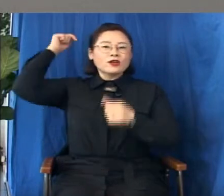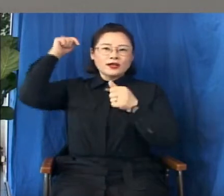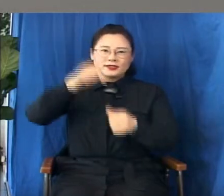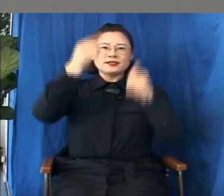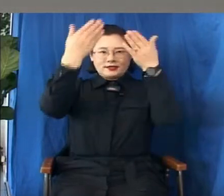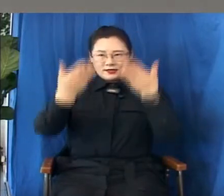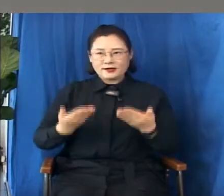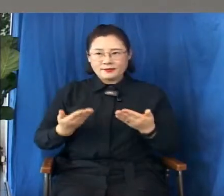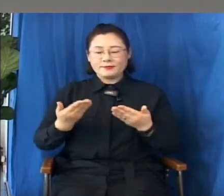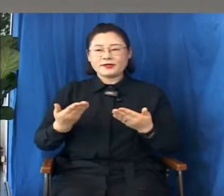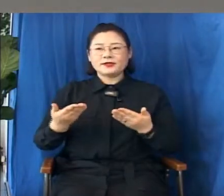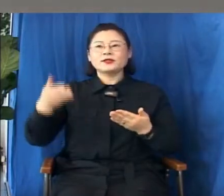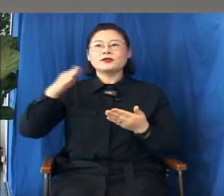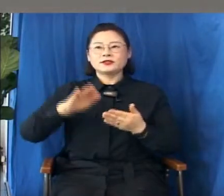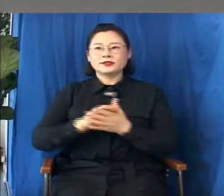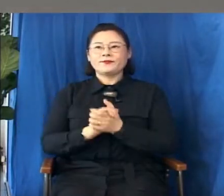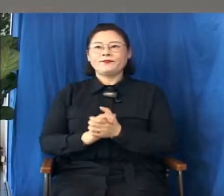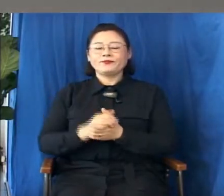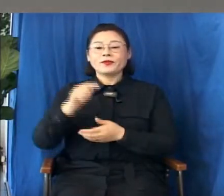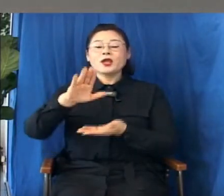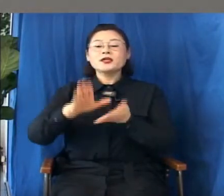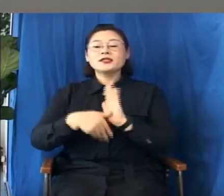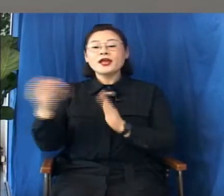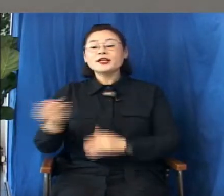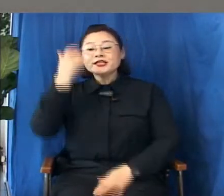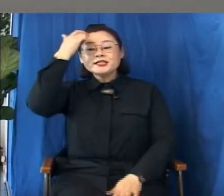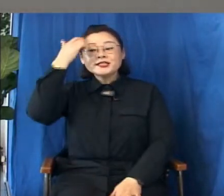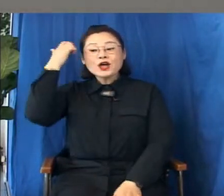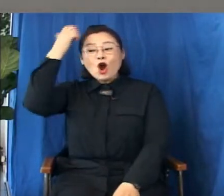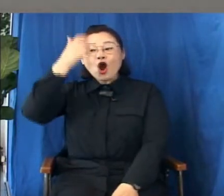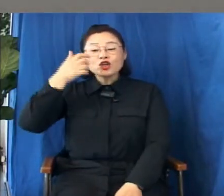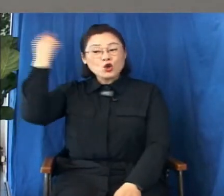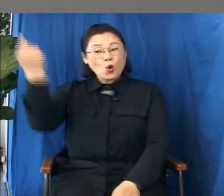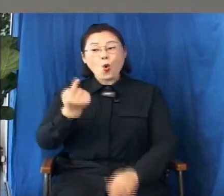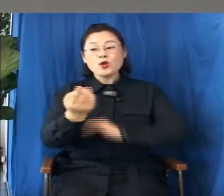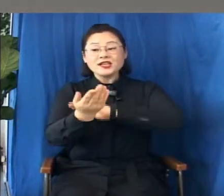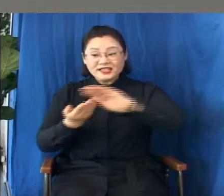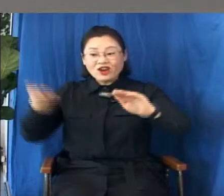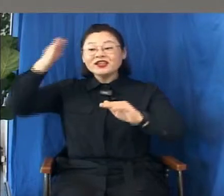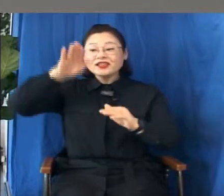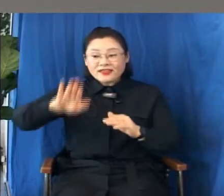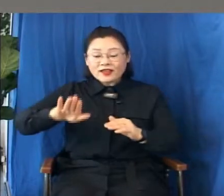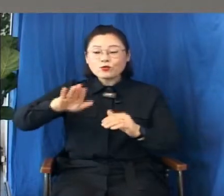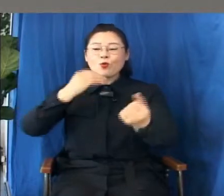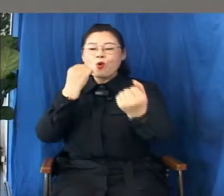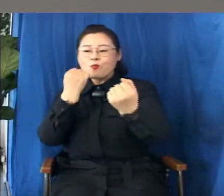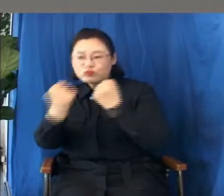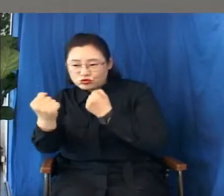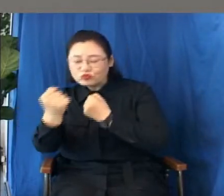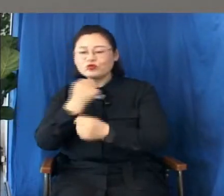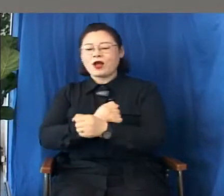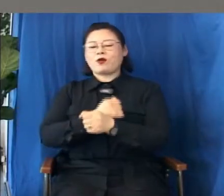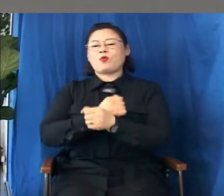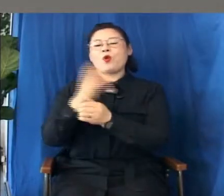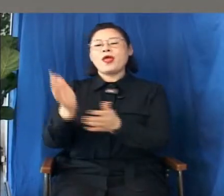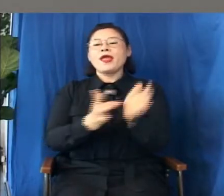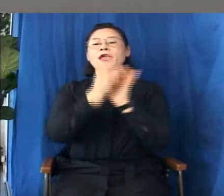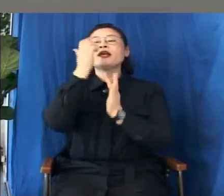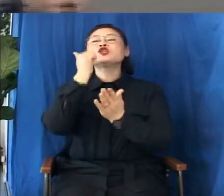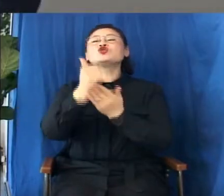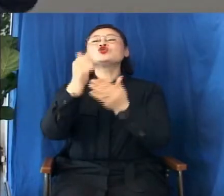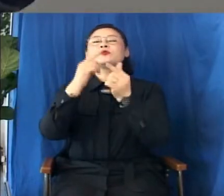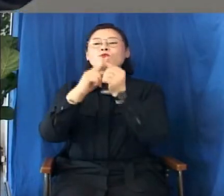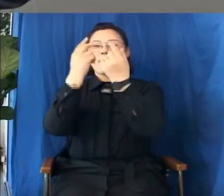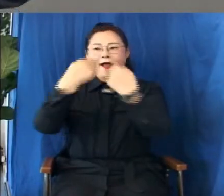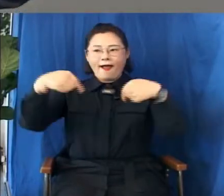받았더니 이때는 성령이 지금 안 왔을 때잖아요. 그런데도 불구하고 지금 예수님과 함께 하셨던 그